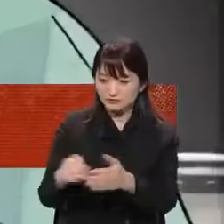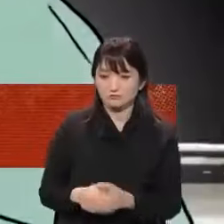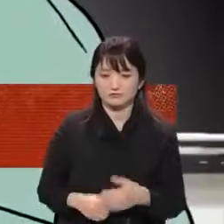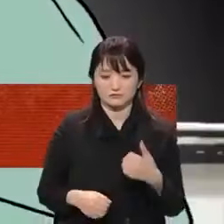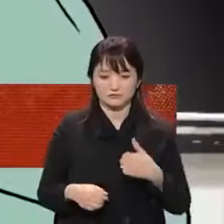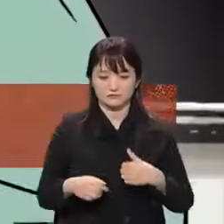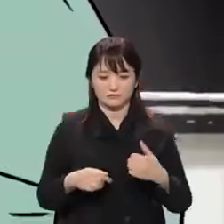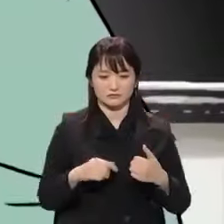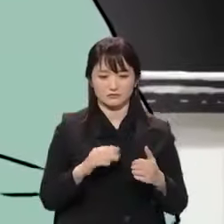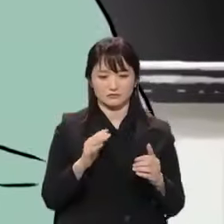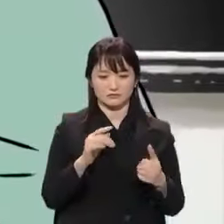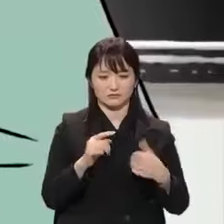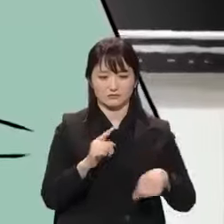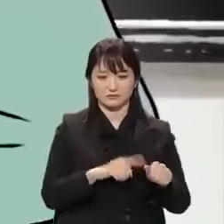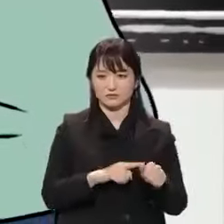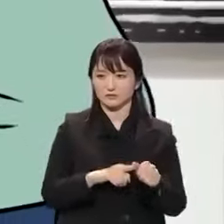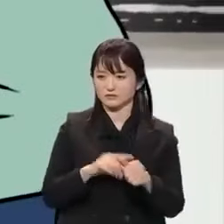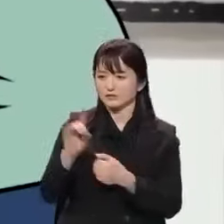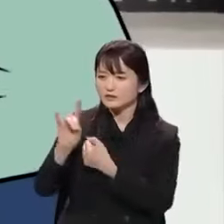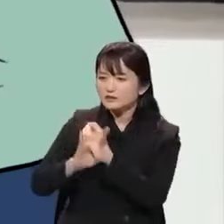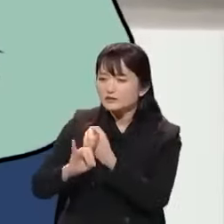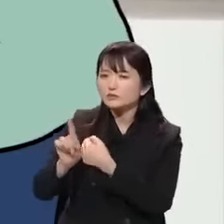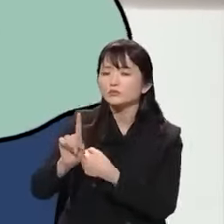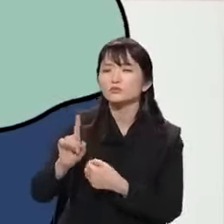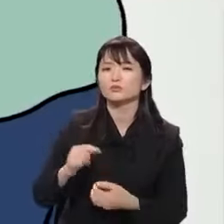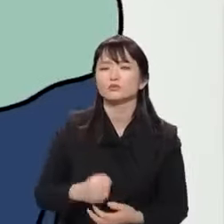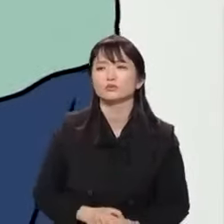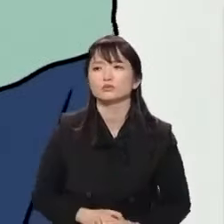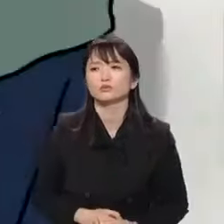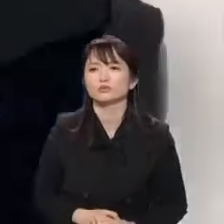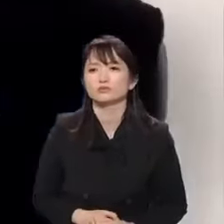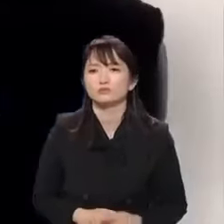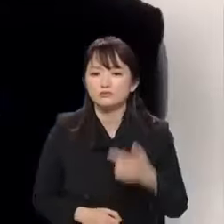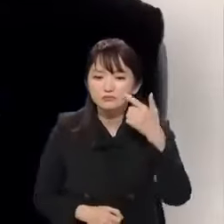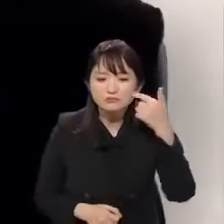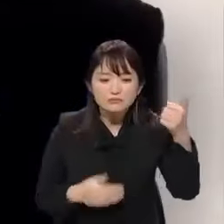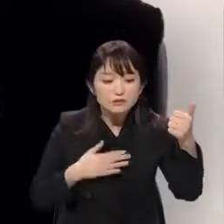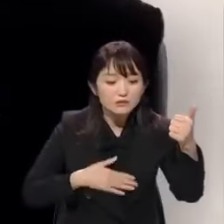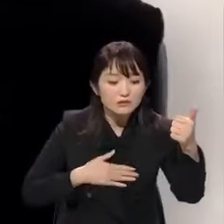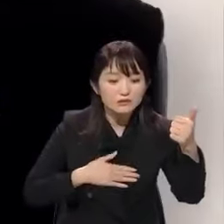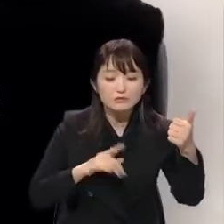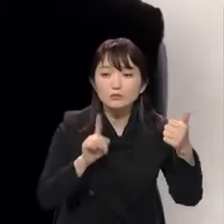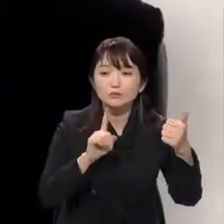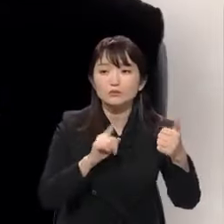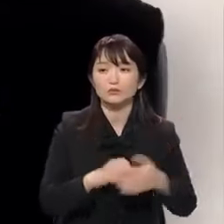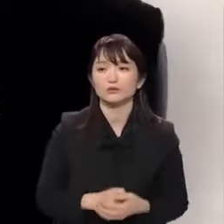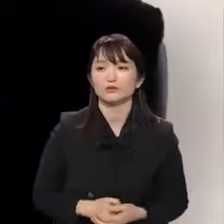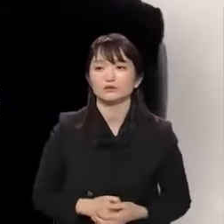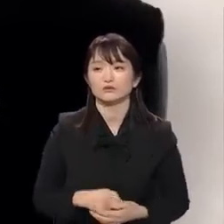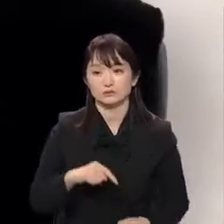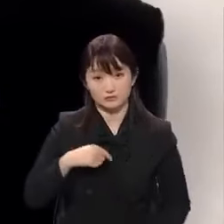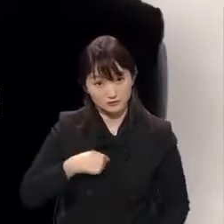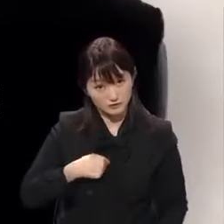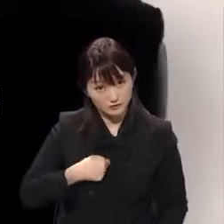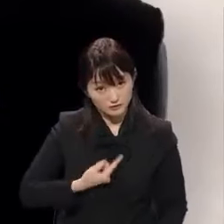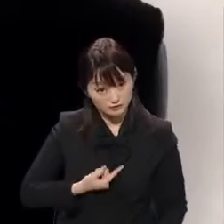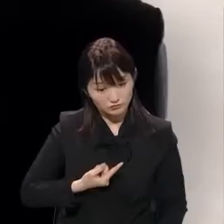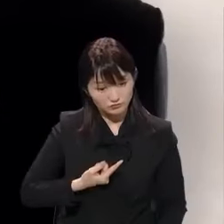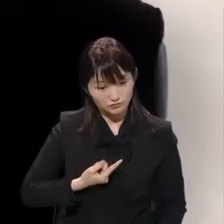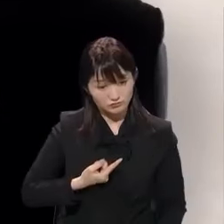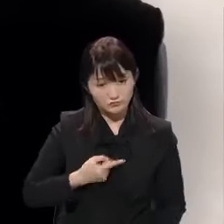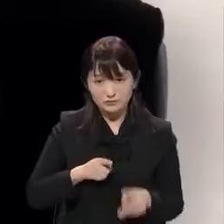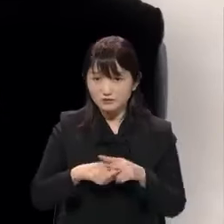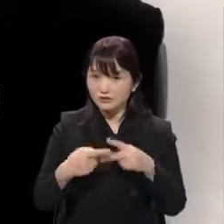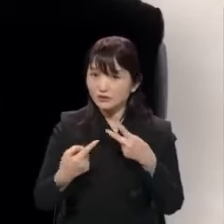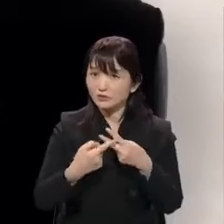이간질을 했다라는 거예요. 그럼 도대체 뭘 이간질을 했는지 이 아버님도 알아보실 수 있는 걸 다 알아보신 겁니다. 스스로를 제가 보기에는 스스로를 좀 납득시키고 싶었던